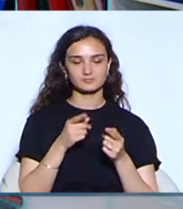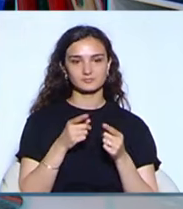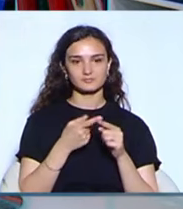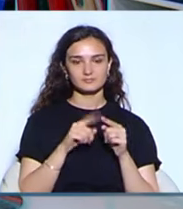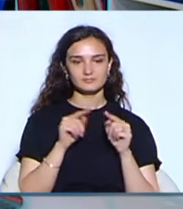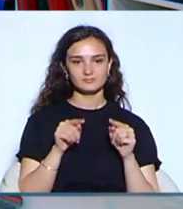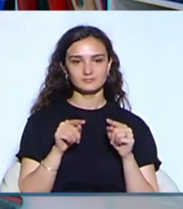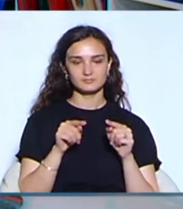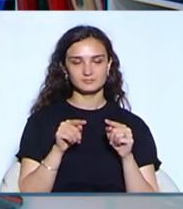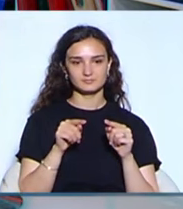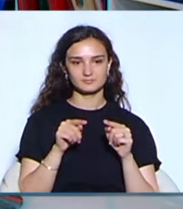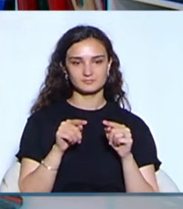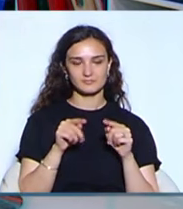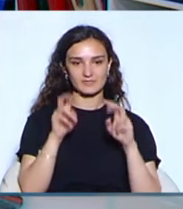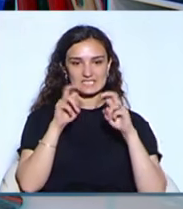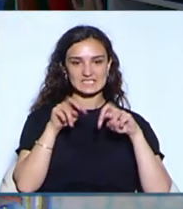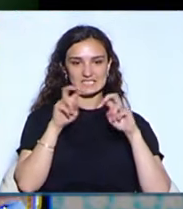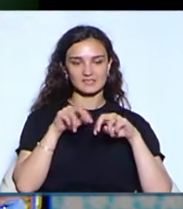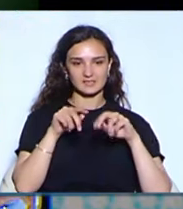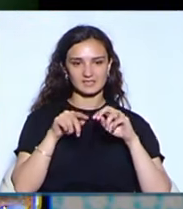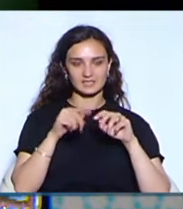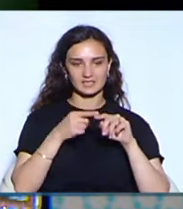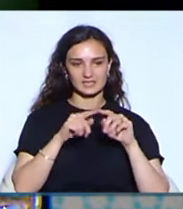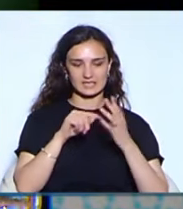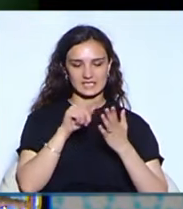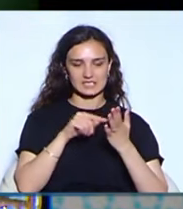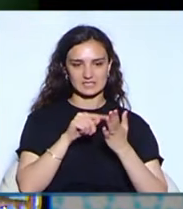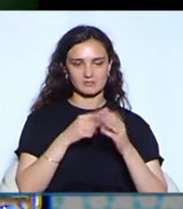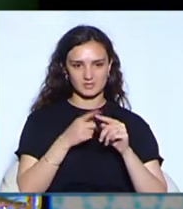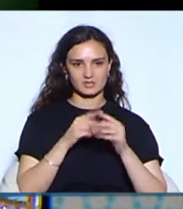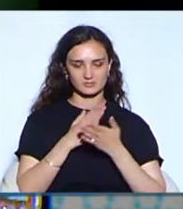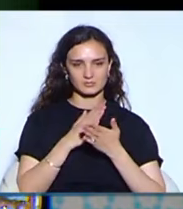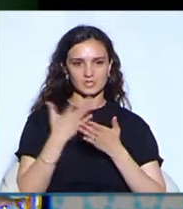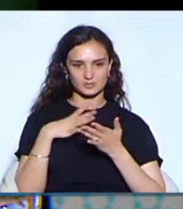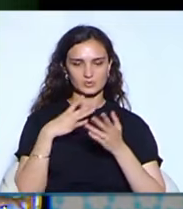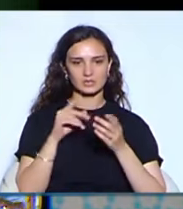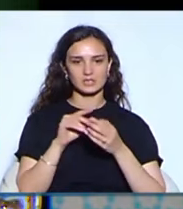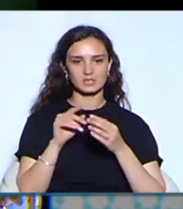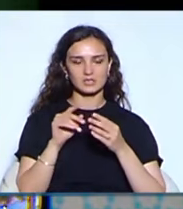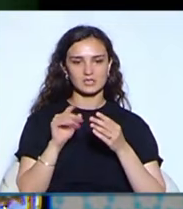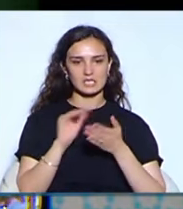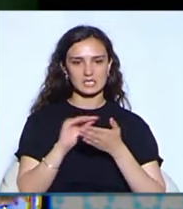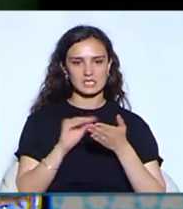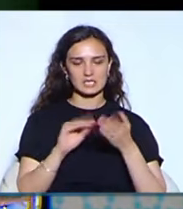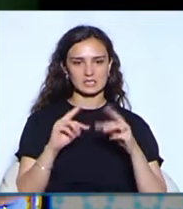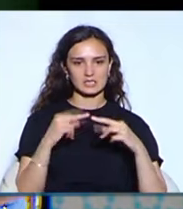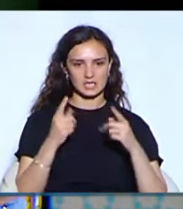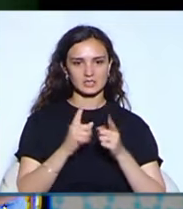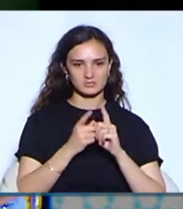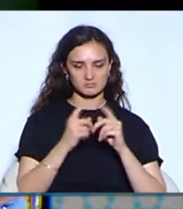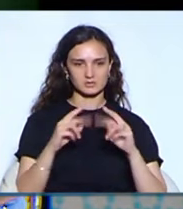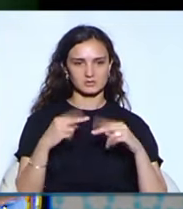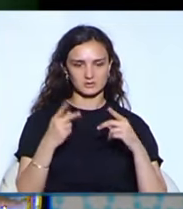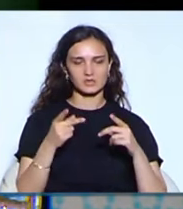ეს სკრინინგ ტესტ კითხვარები, რომელიც არსებობს, ხო, შეიძლება ეს არის ქართულად ნათარგმნი და ყველა ექიმს მიუწვდება ამაზე